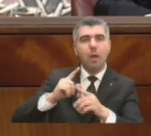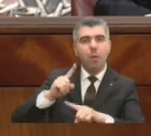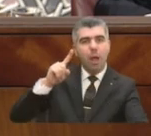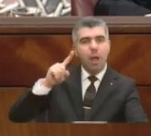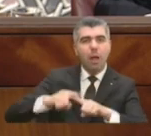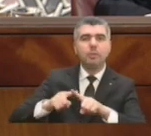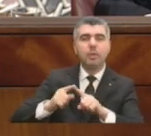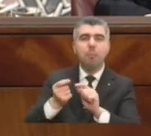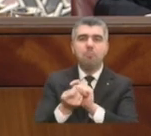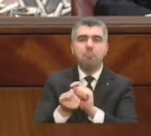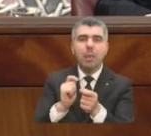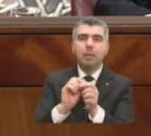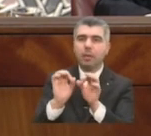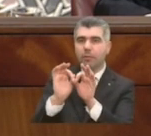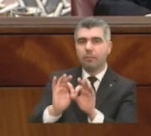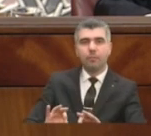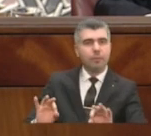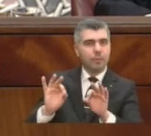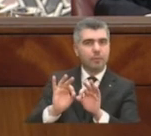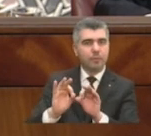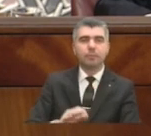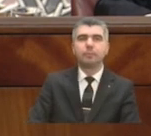قابليتها للتجزيء